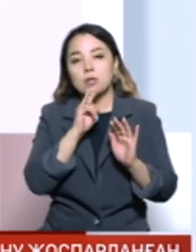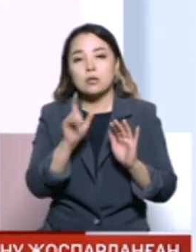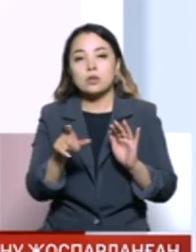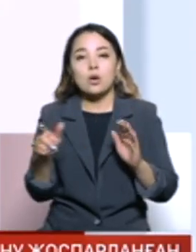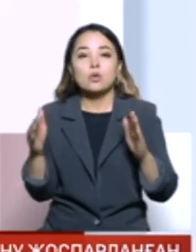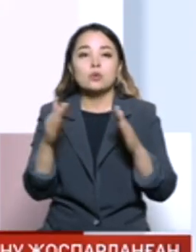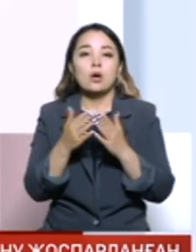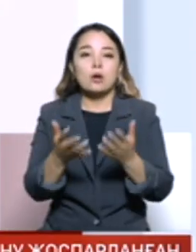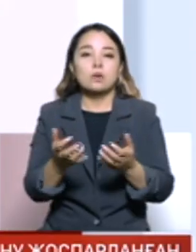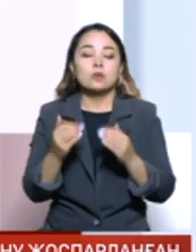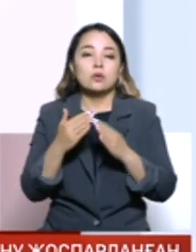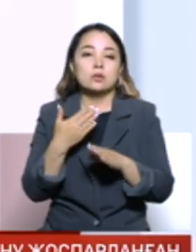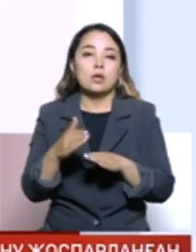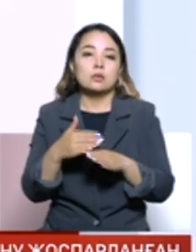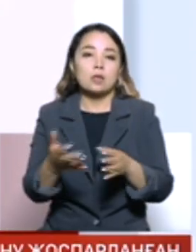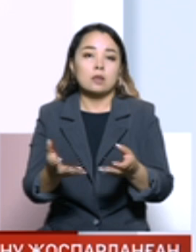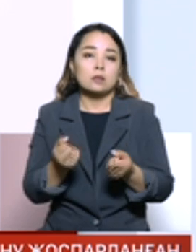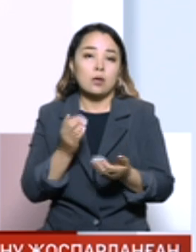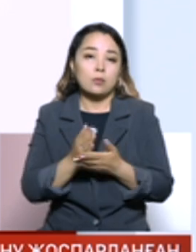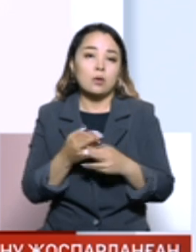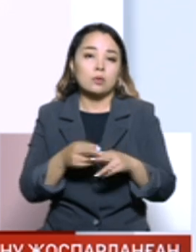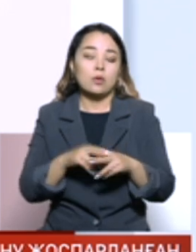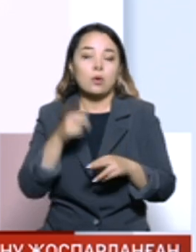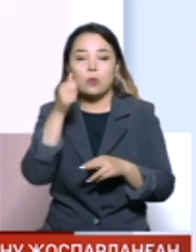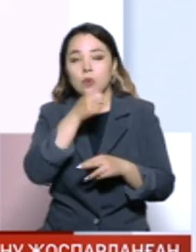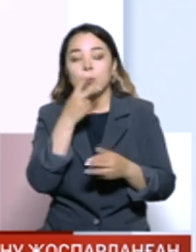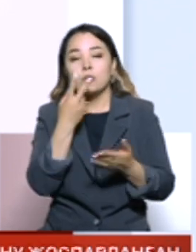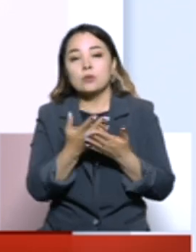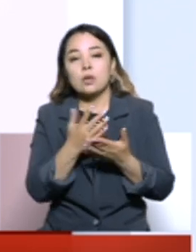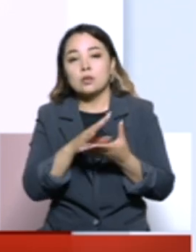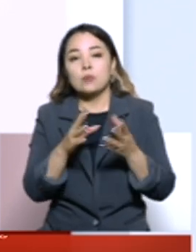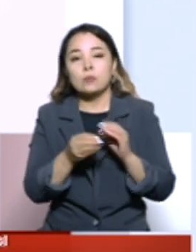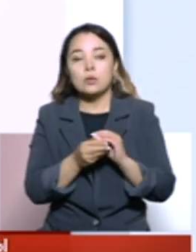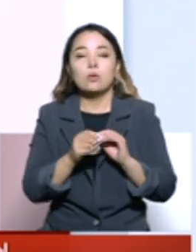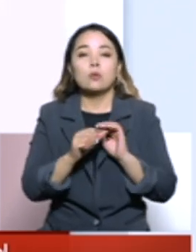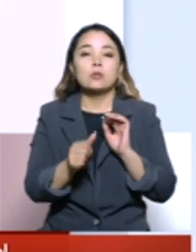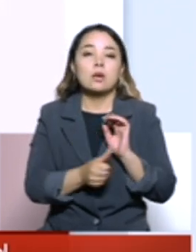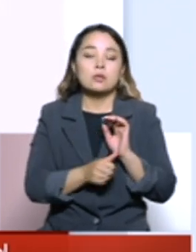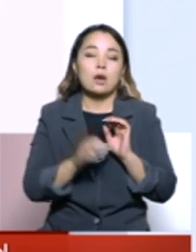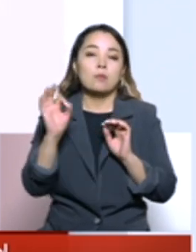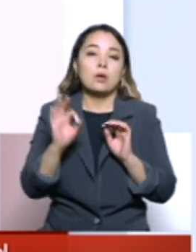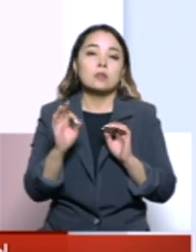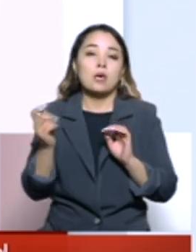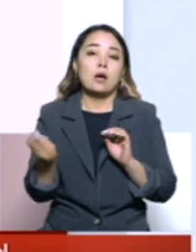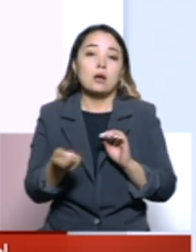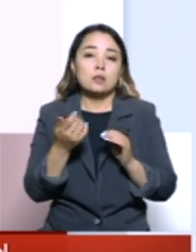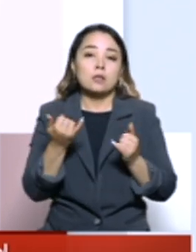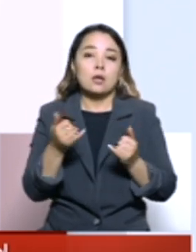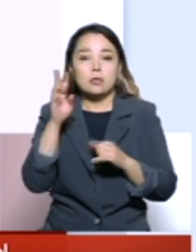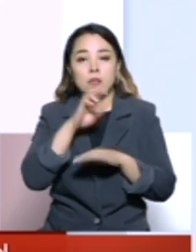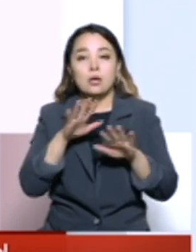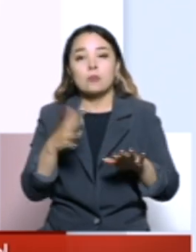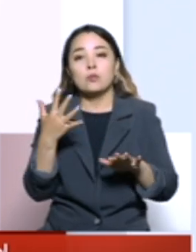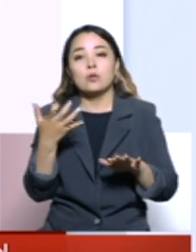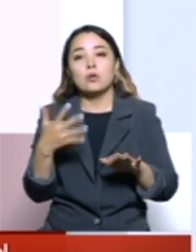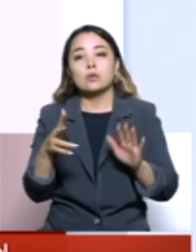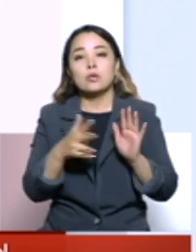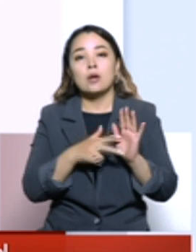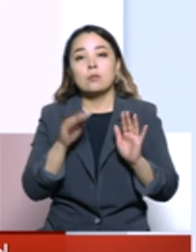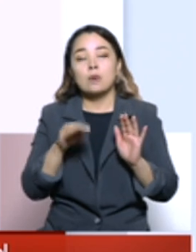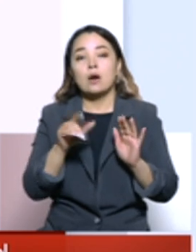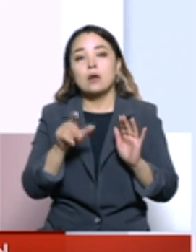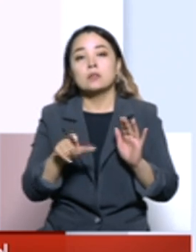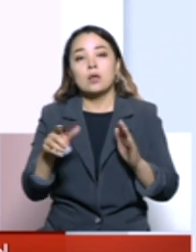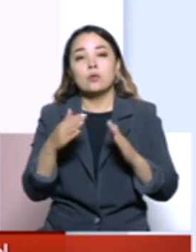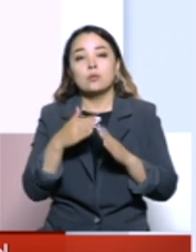үй алу үшін ипотека алған. Бұл былтырғы көрсеткішпен салыстырғанда 16% аз. Қазір елде 528 мың